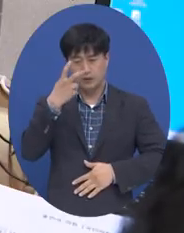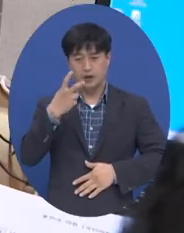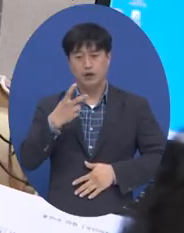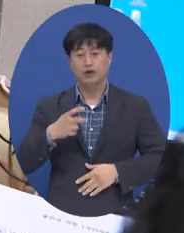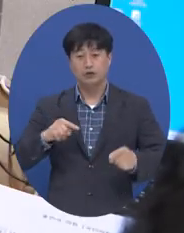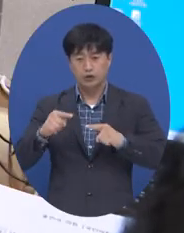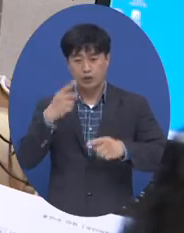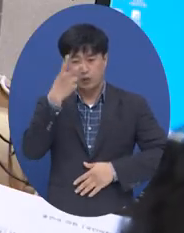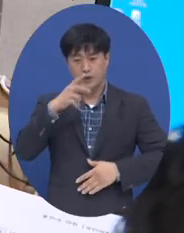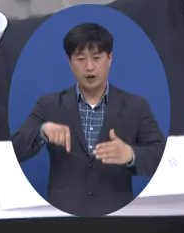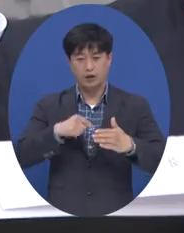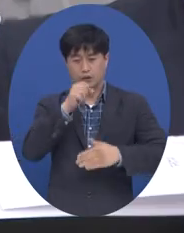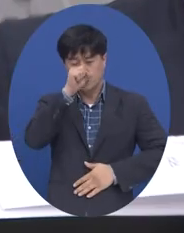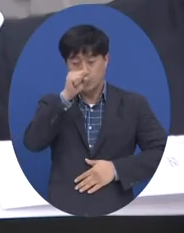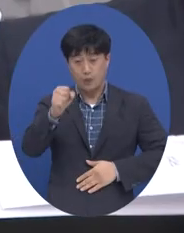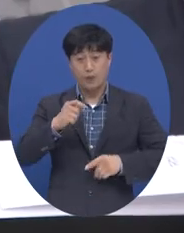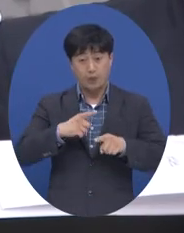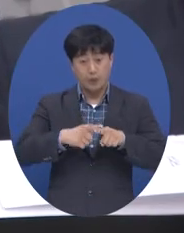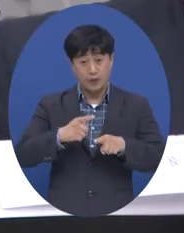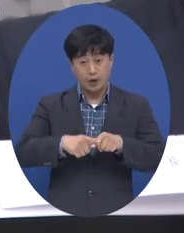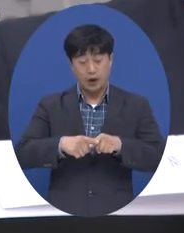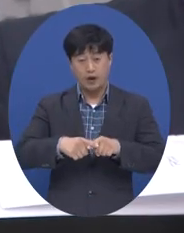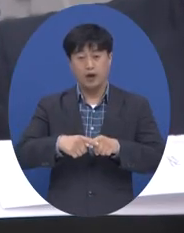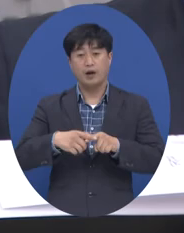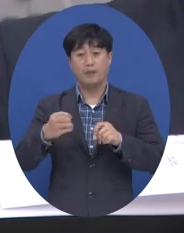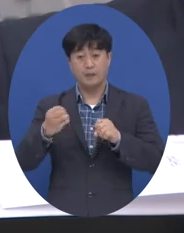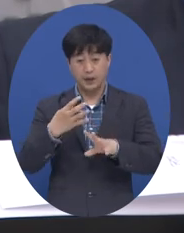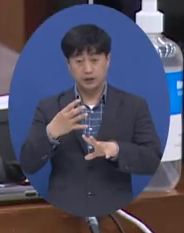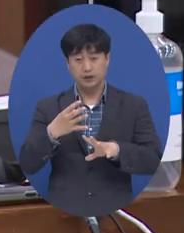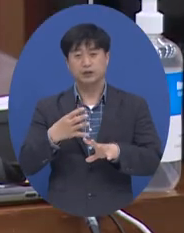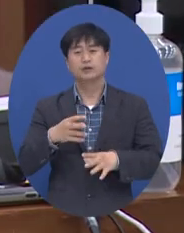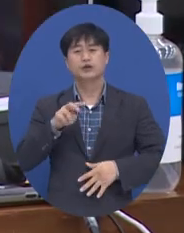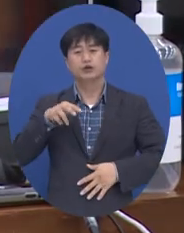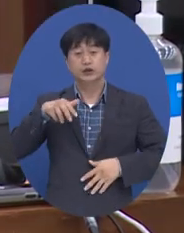정책 검증 속 호평이 쏟아진 국감장에선 민선